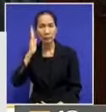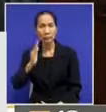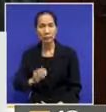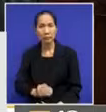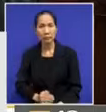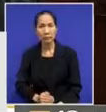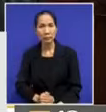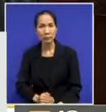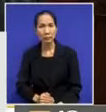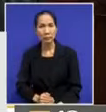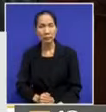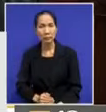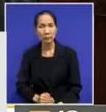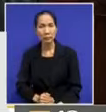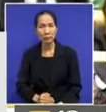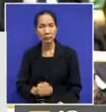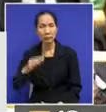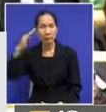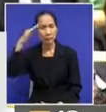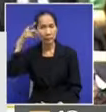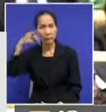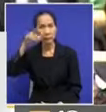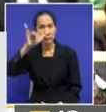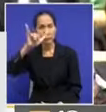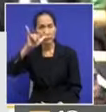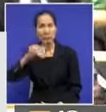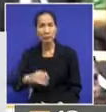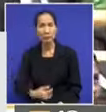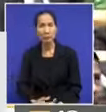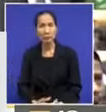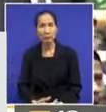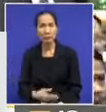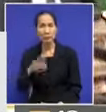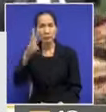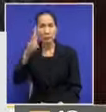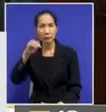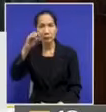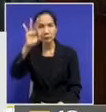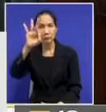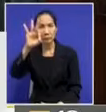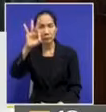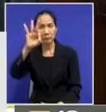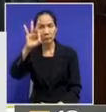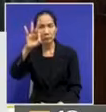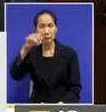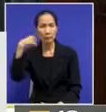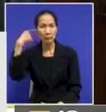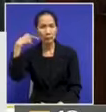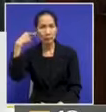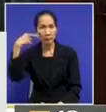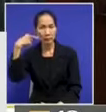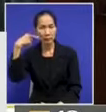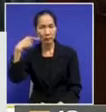วงสายทอง พลเอกประยุทธ์จันทร์โอชาครับ 69นางสาวจอมขวั